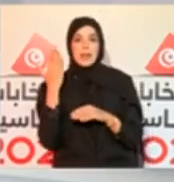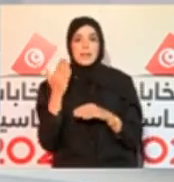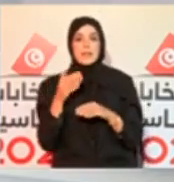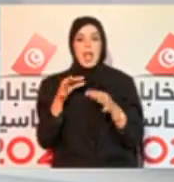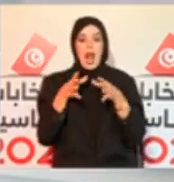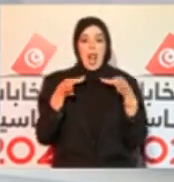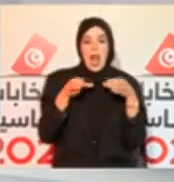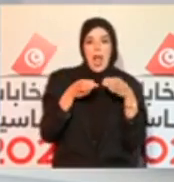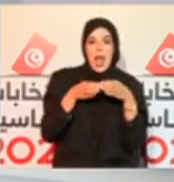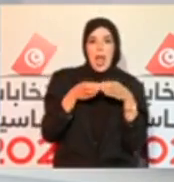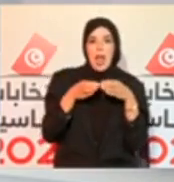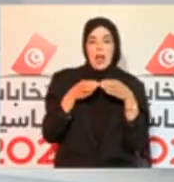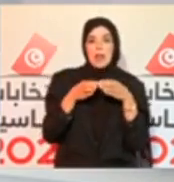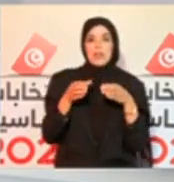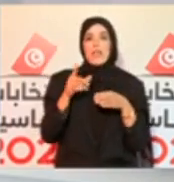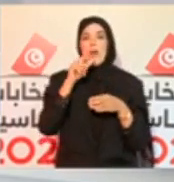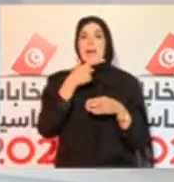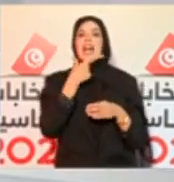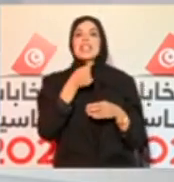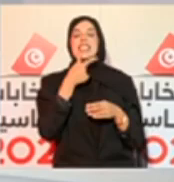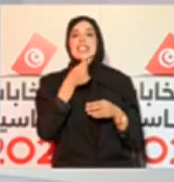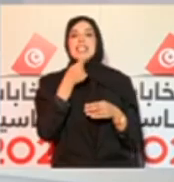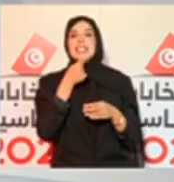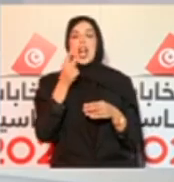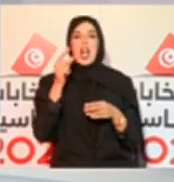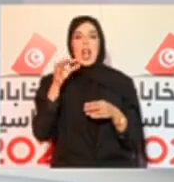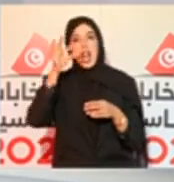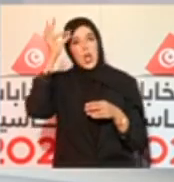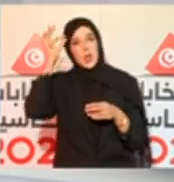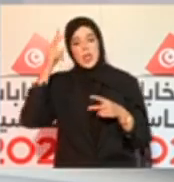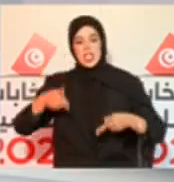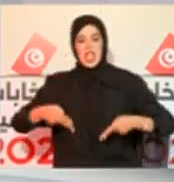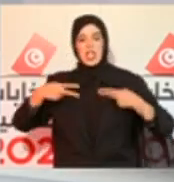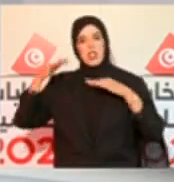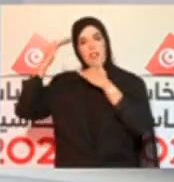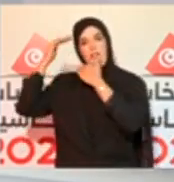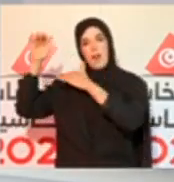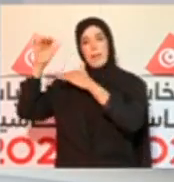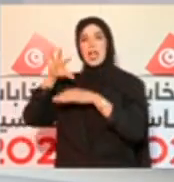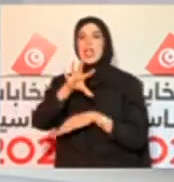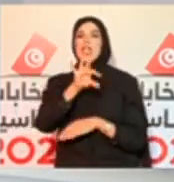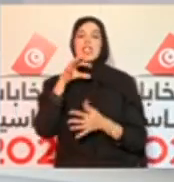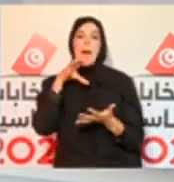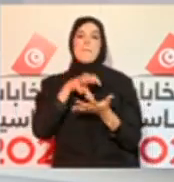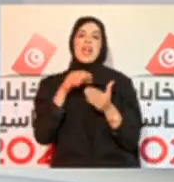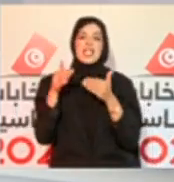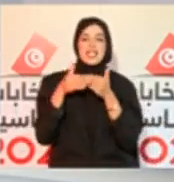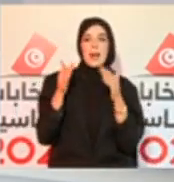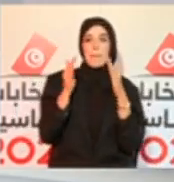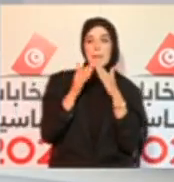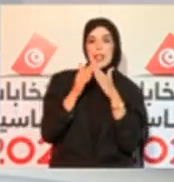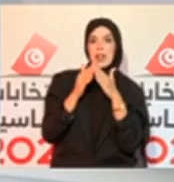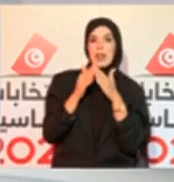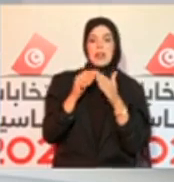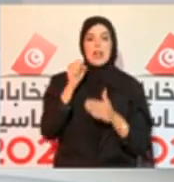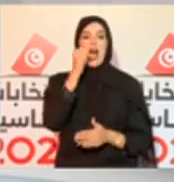والهيئه بيدها قالت انه صار تسييل توان عايشين خارج ارض الوطن انهم يختاروا المركز الاقرب خاصه بالنسبه